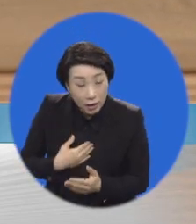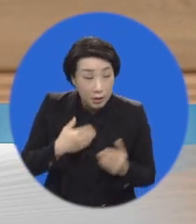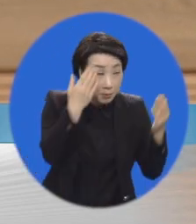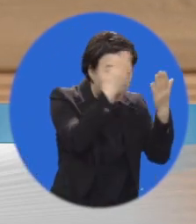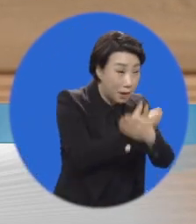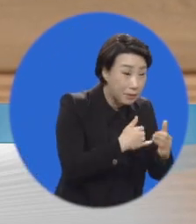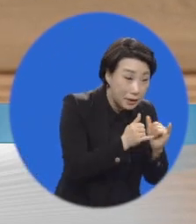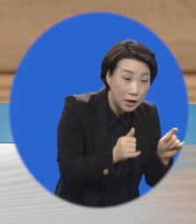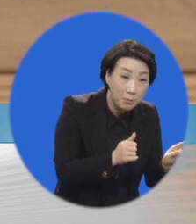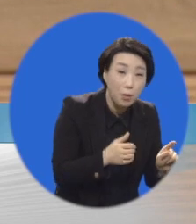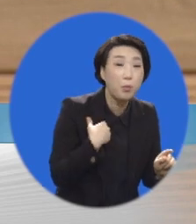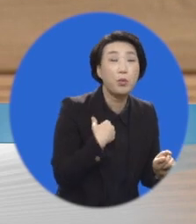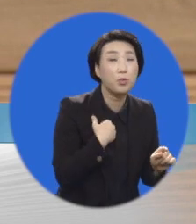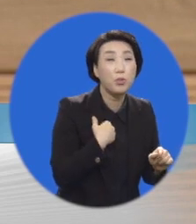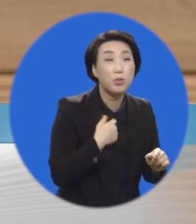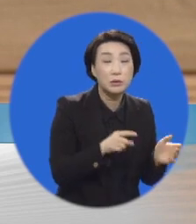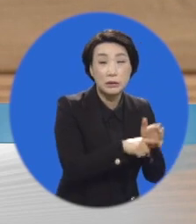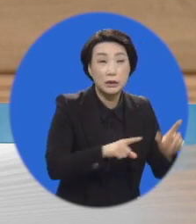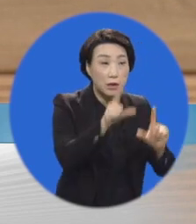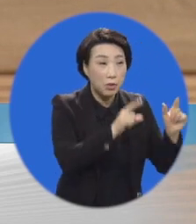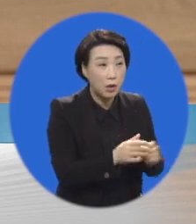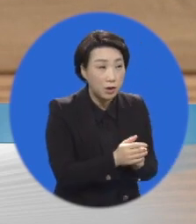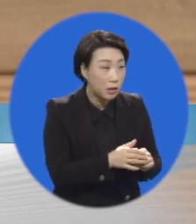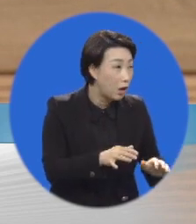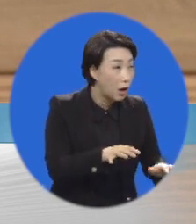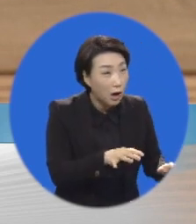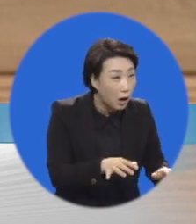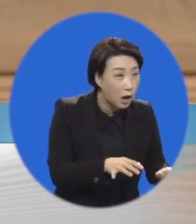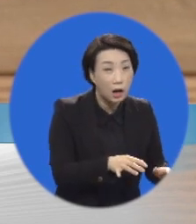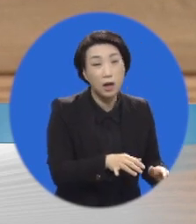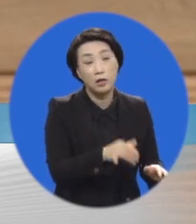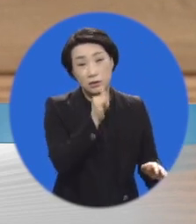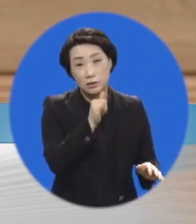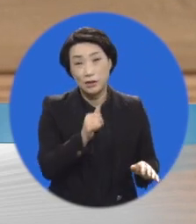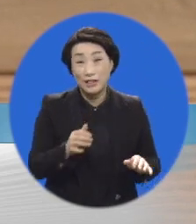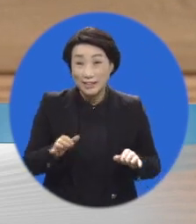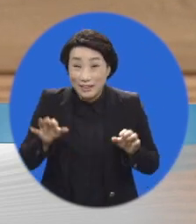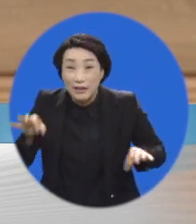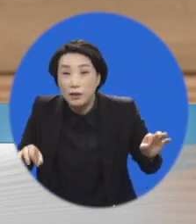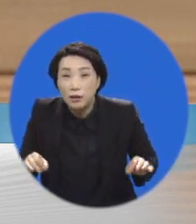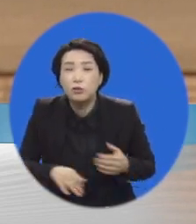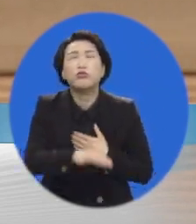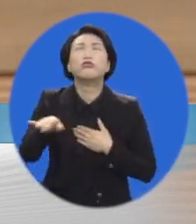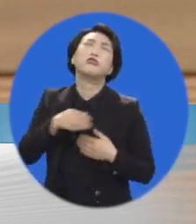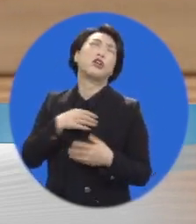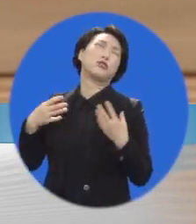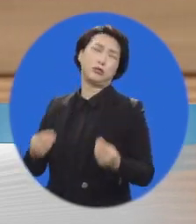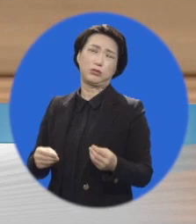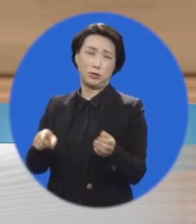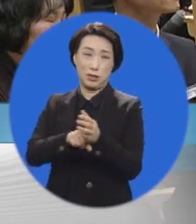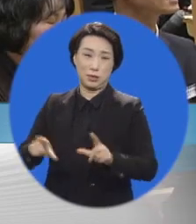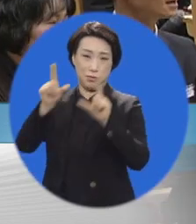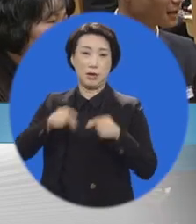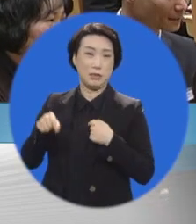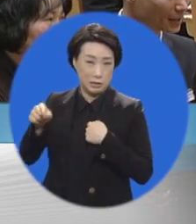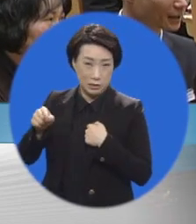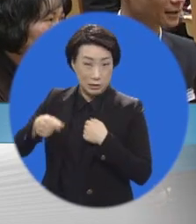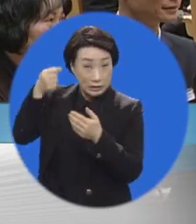밤의 인간은 모르고 하기 때문에 두둥적거리는 거야 우린 절대 자신 있는 신앙생활을 해야